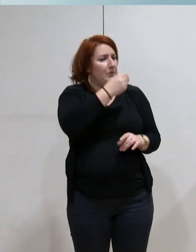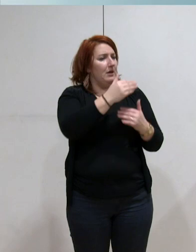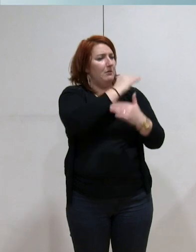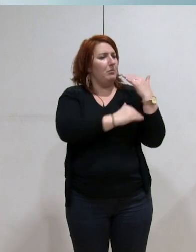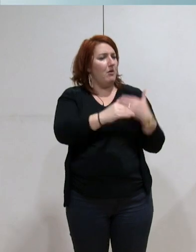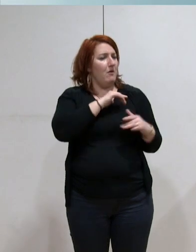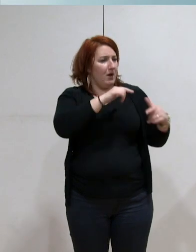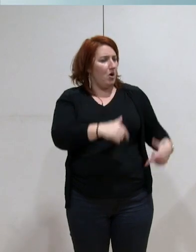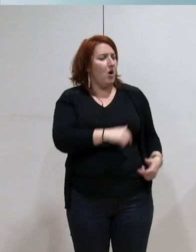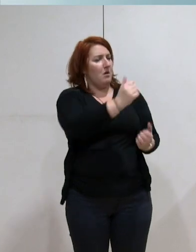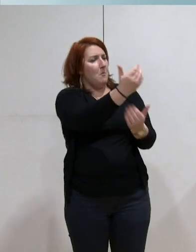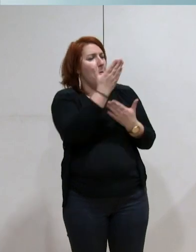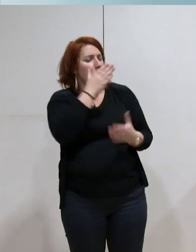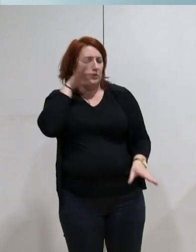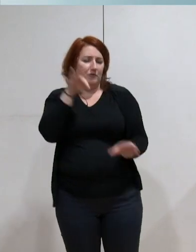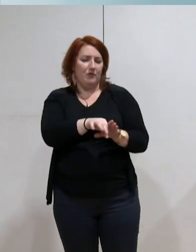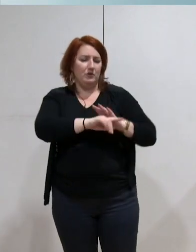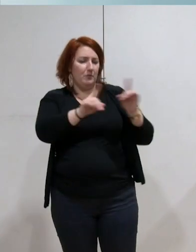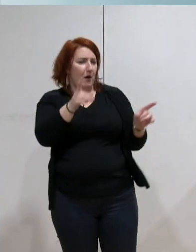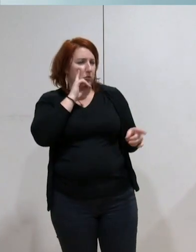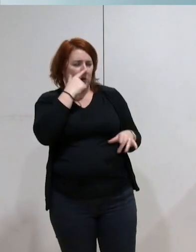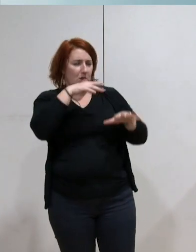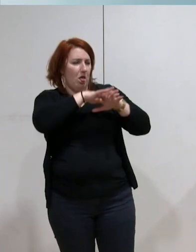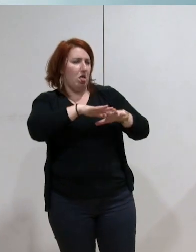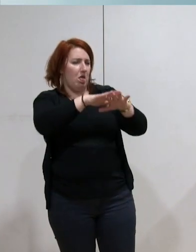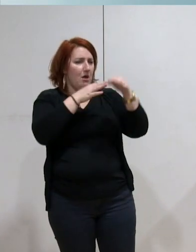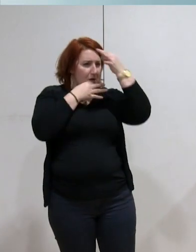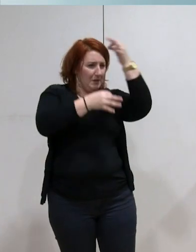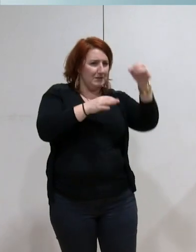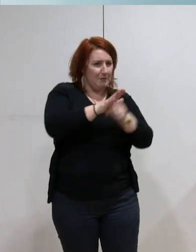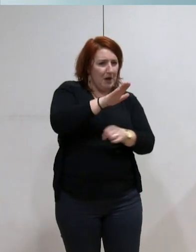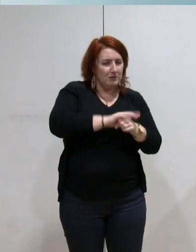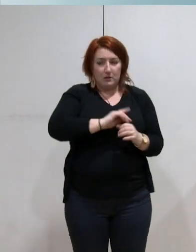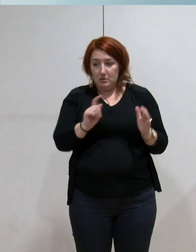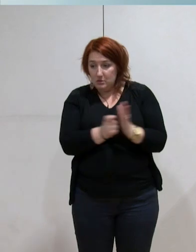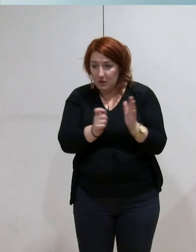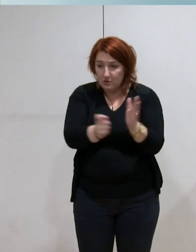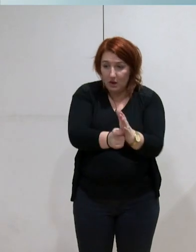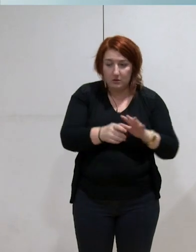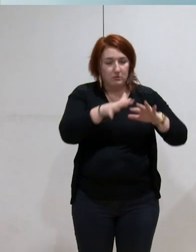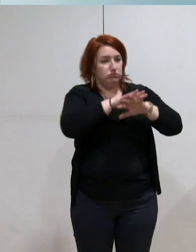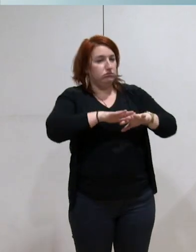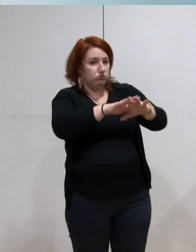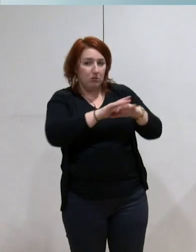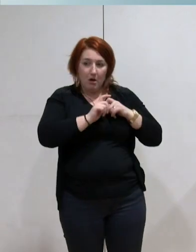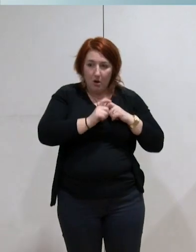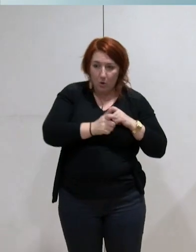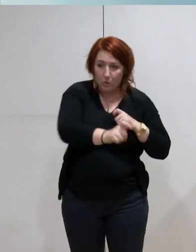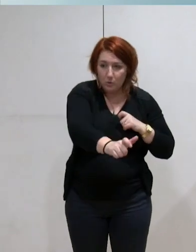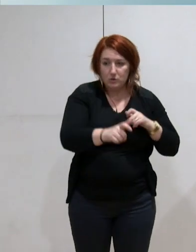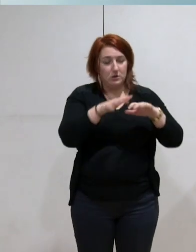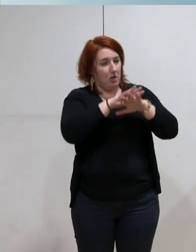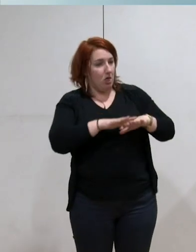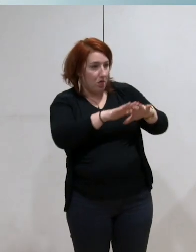voté à l'époque car nous le trouvions beaucoup trop imprécis imprécis en terme de date imprécis en terme de chronologie en terme de